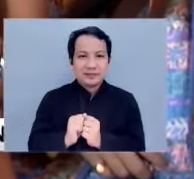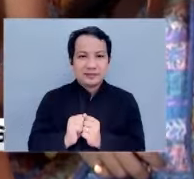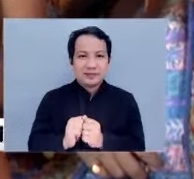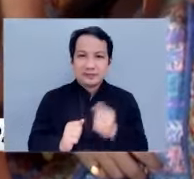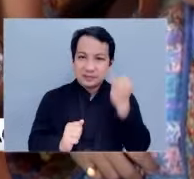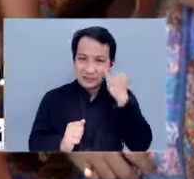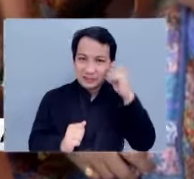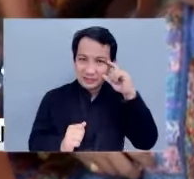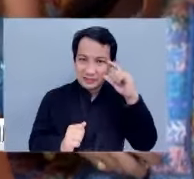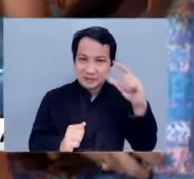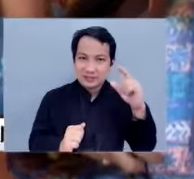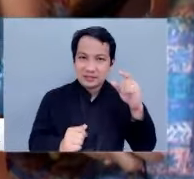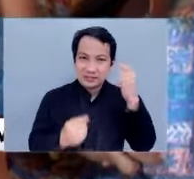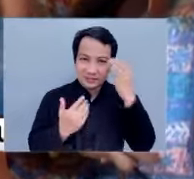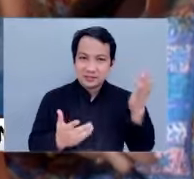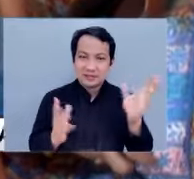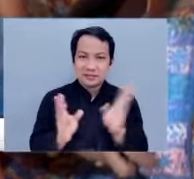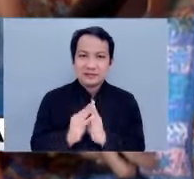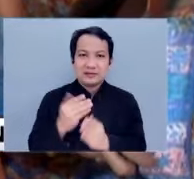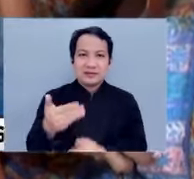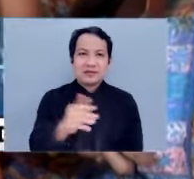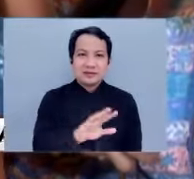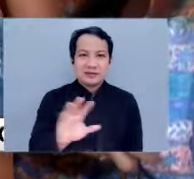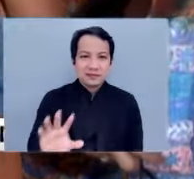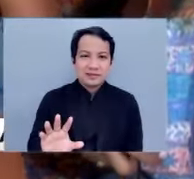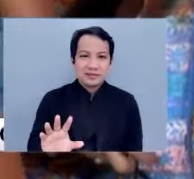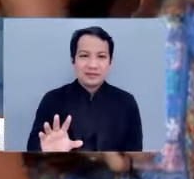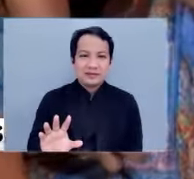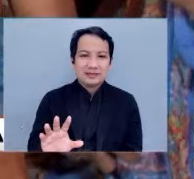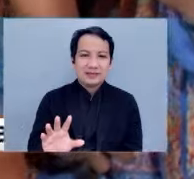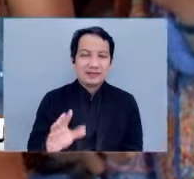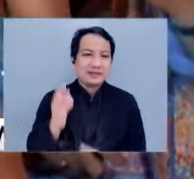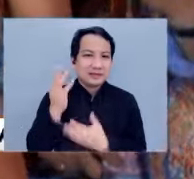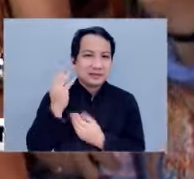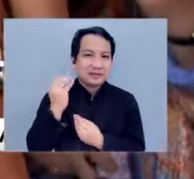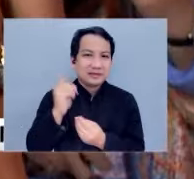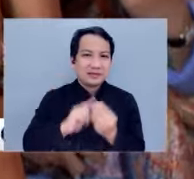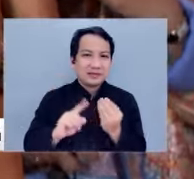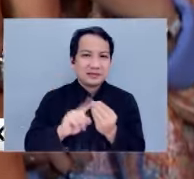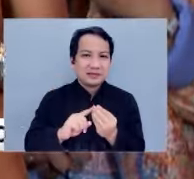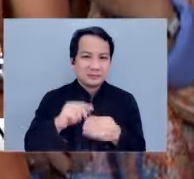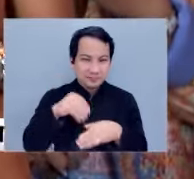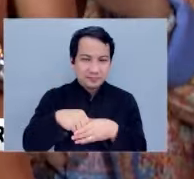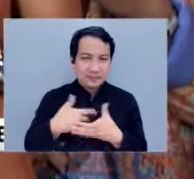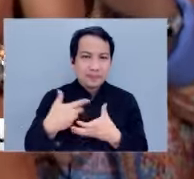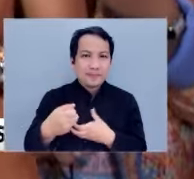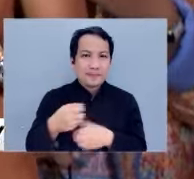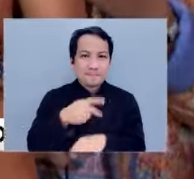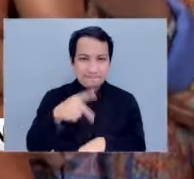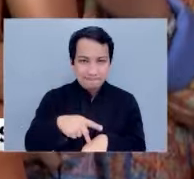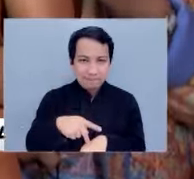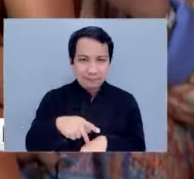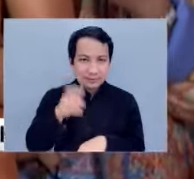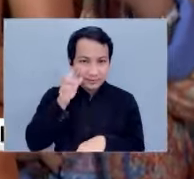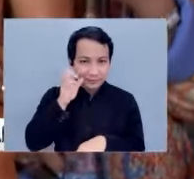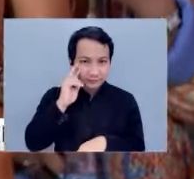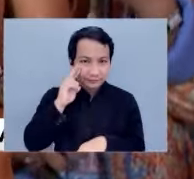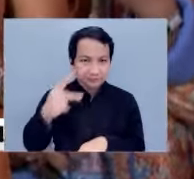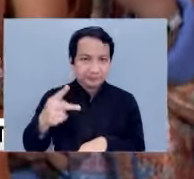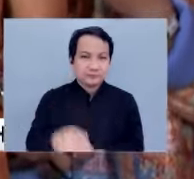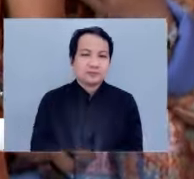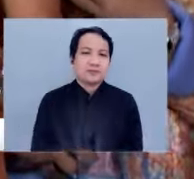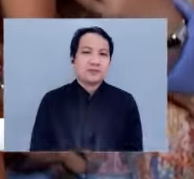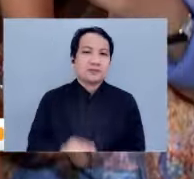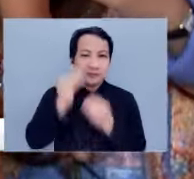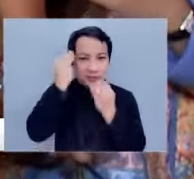muna sa ating mga balita sa frontline sa umaga, mga mainit na update sa ilang pangyayari sa loob at labas ng bansa. Ako po si Chiki Roa Puno. Yan naman ang masayang bati